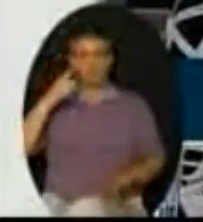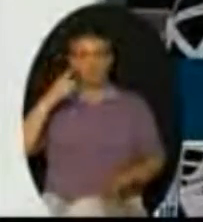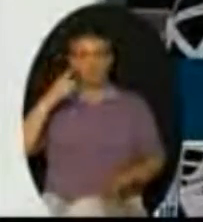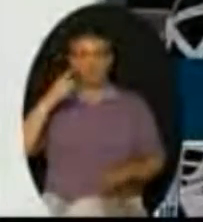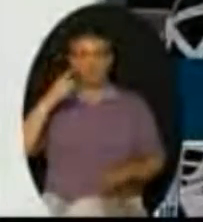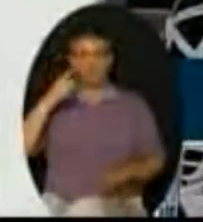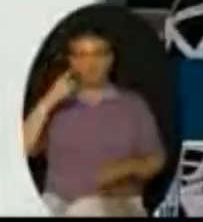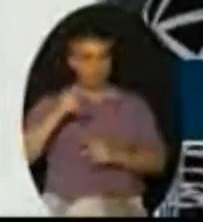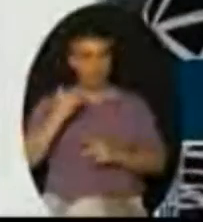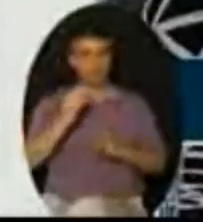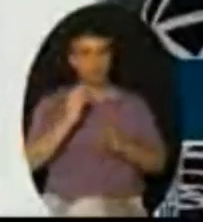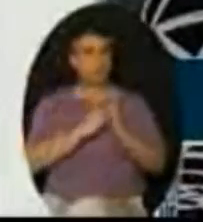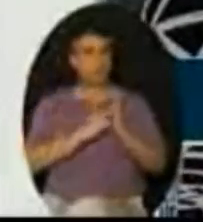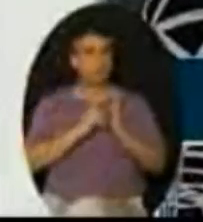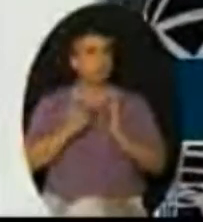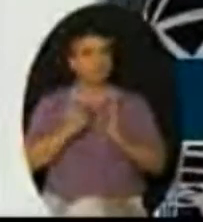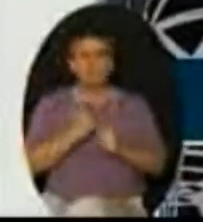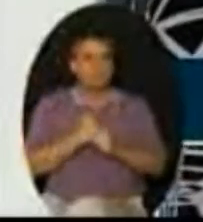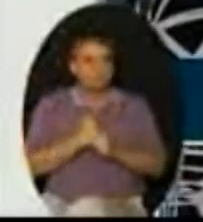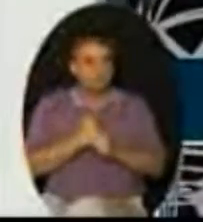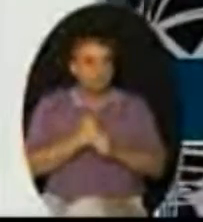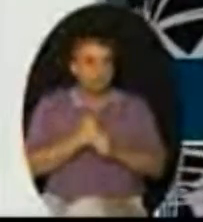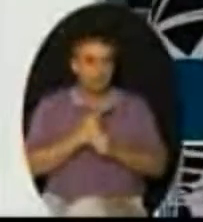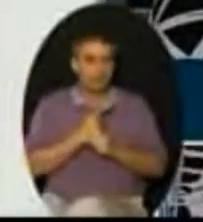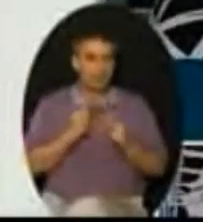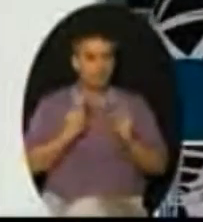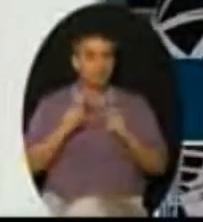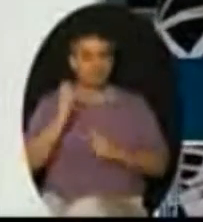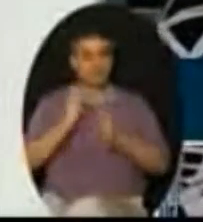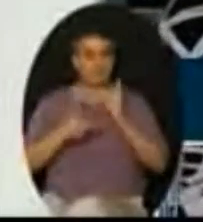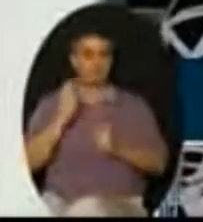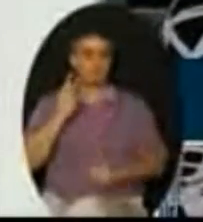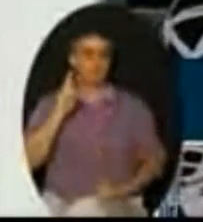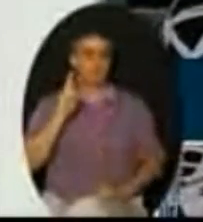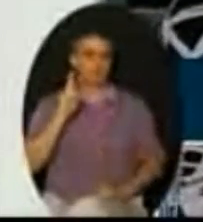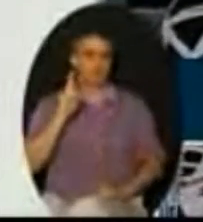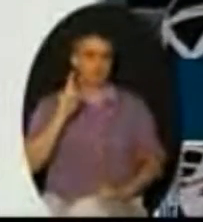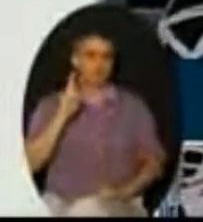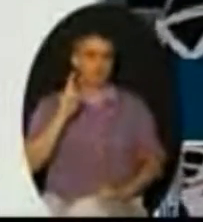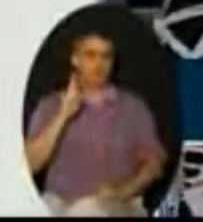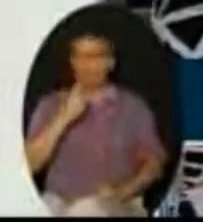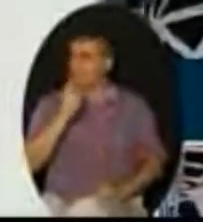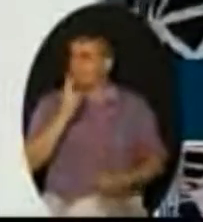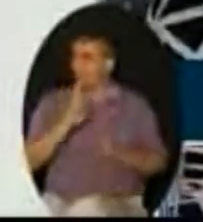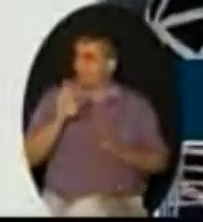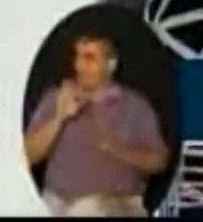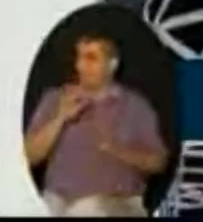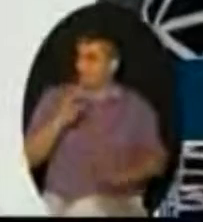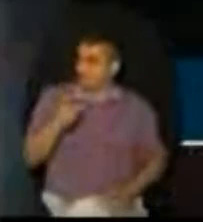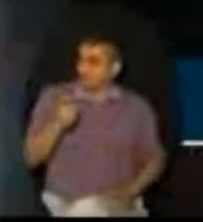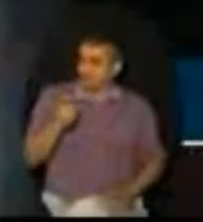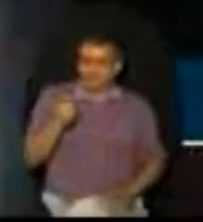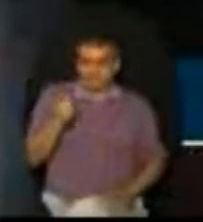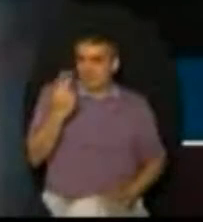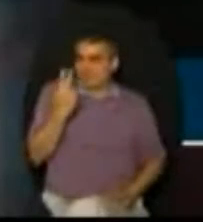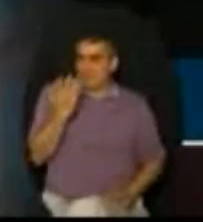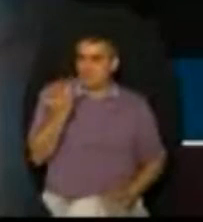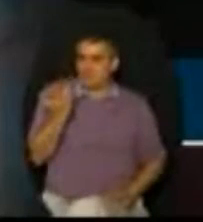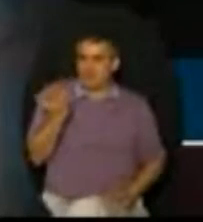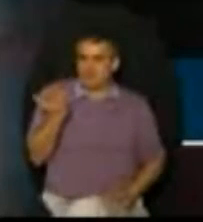הן חוקיות. מה זה יצר? זה יצר יותר מהמרים. היום אנחנו... אבל מפעל הפיס זה